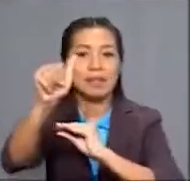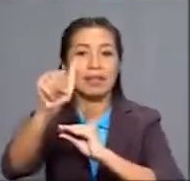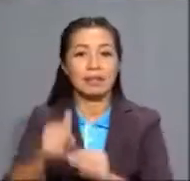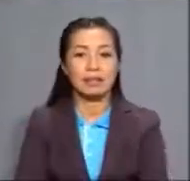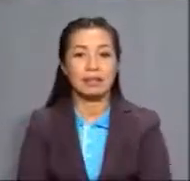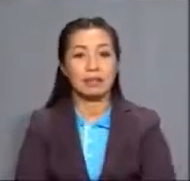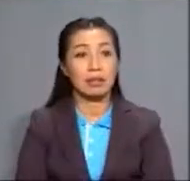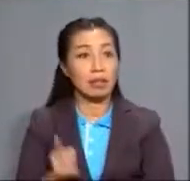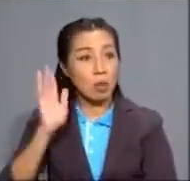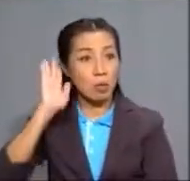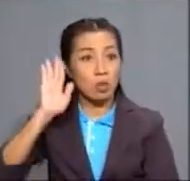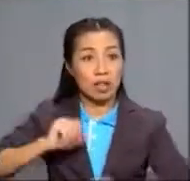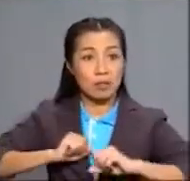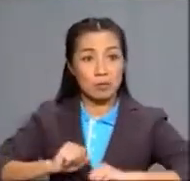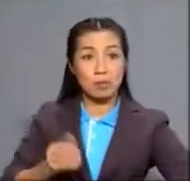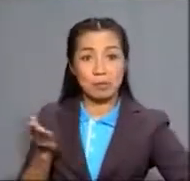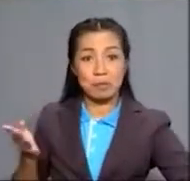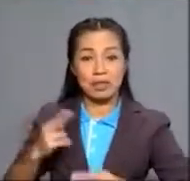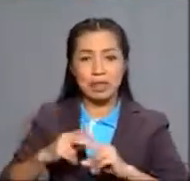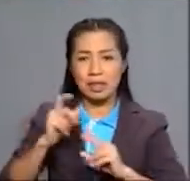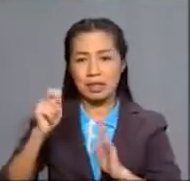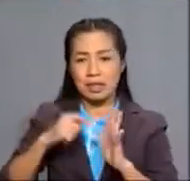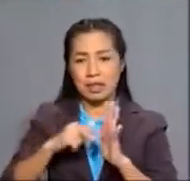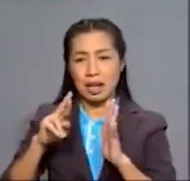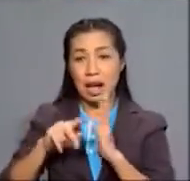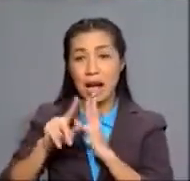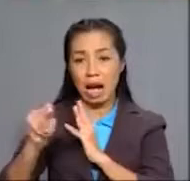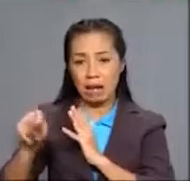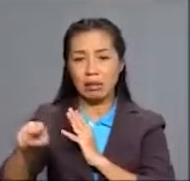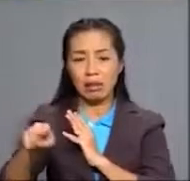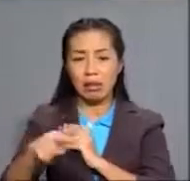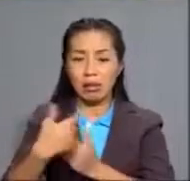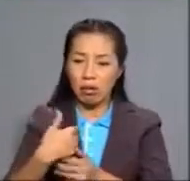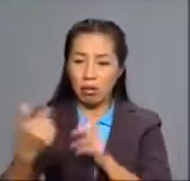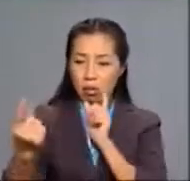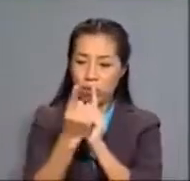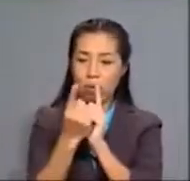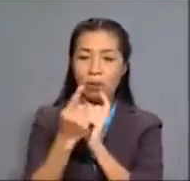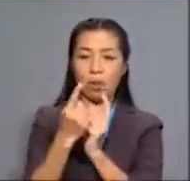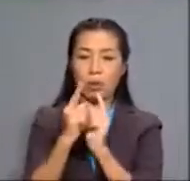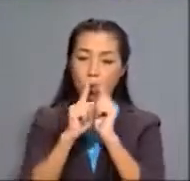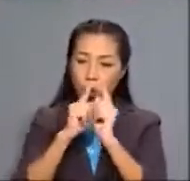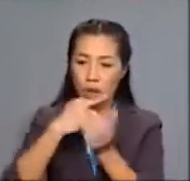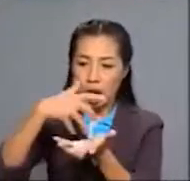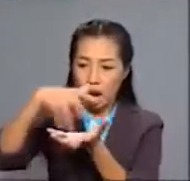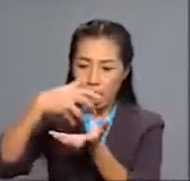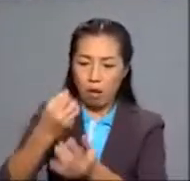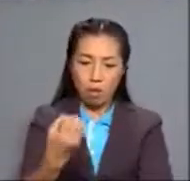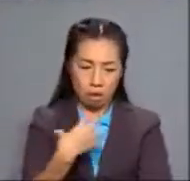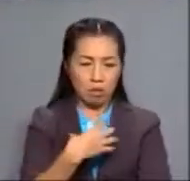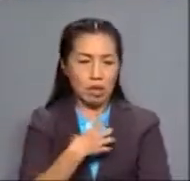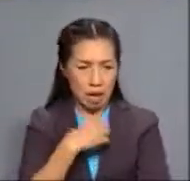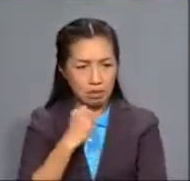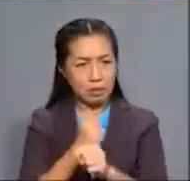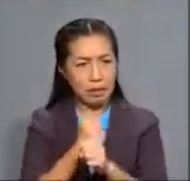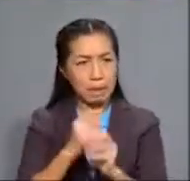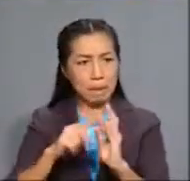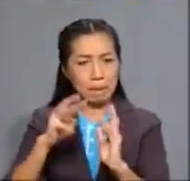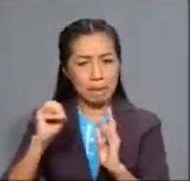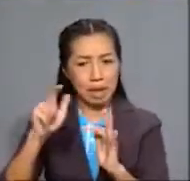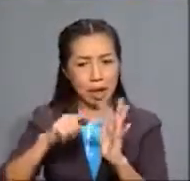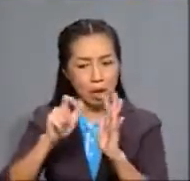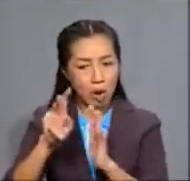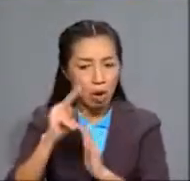หรับน้องอาร์ตนะครับเขามีความคิดที่จะทำเมลอนเราก็ลองมาพูดคุยดูแล้วก็มองเห็นความเป็นไปได้เราก็เลย